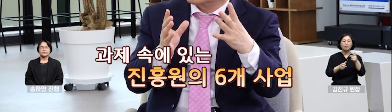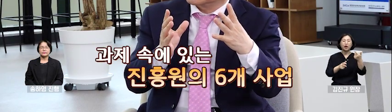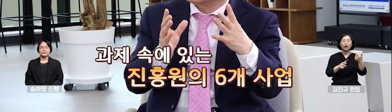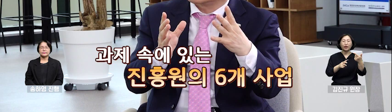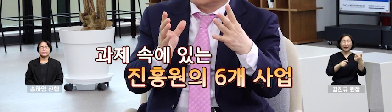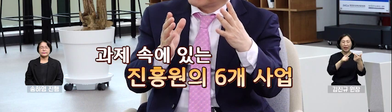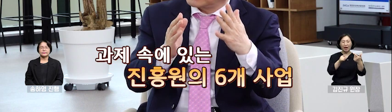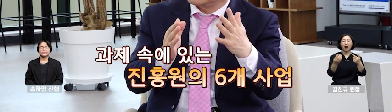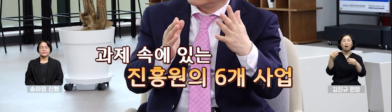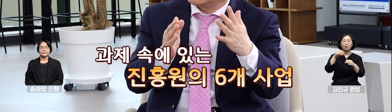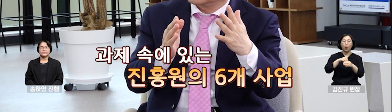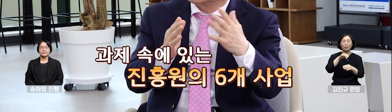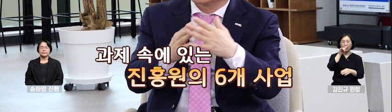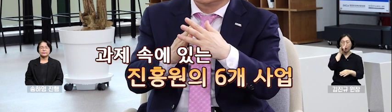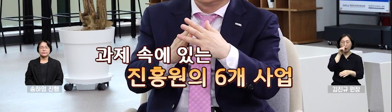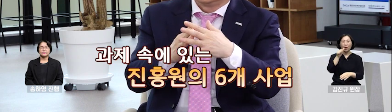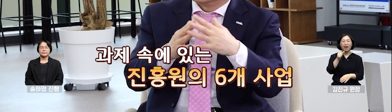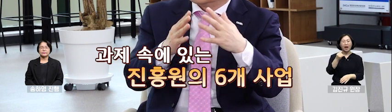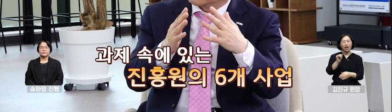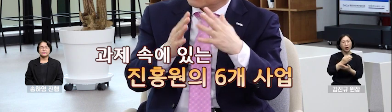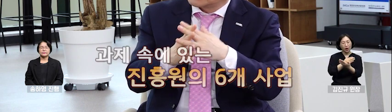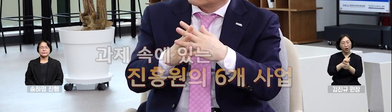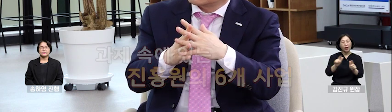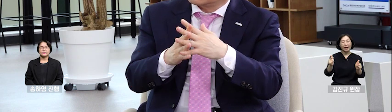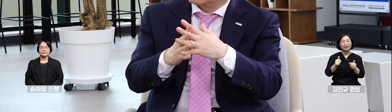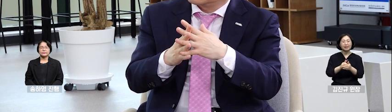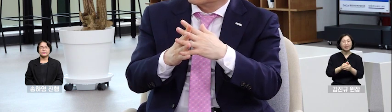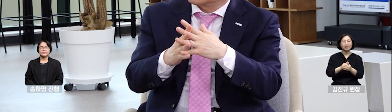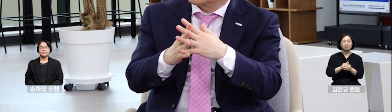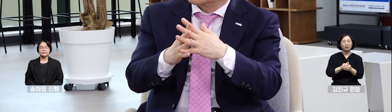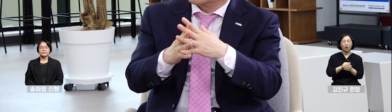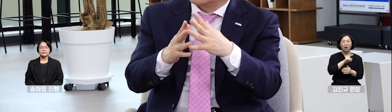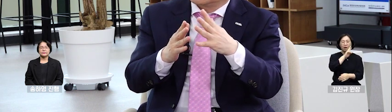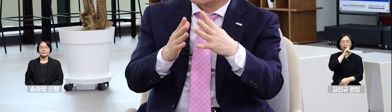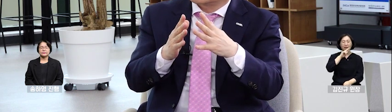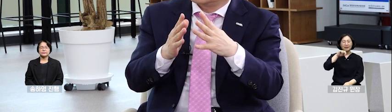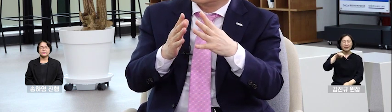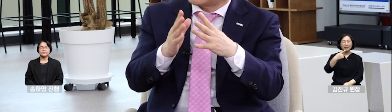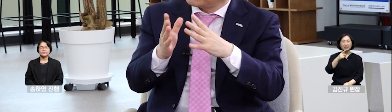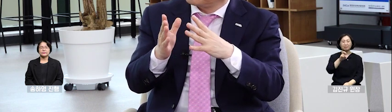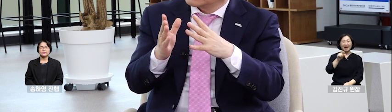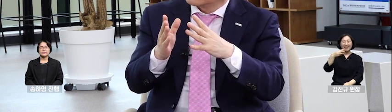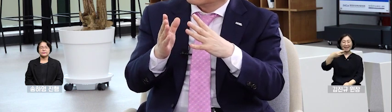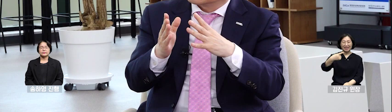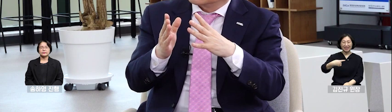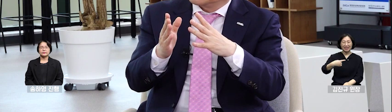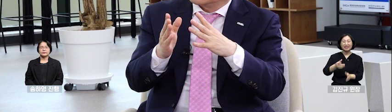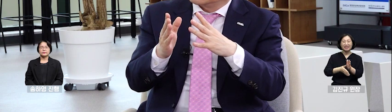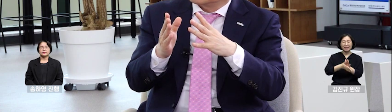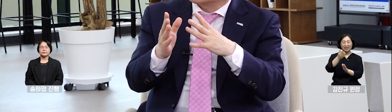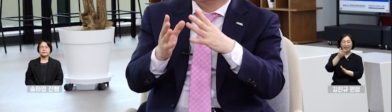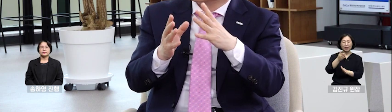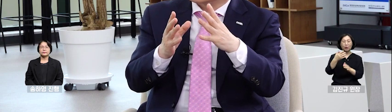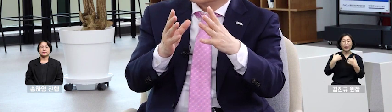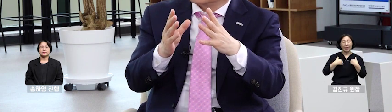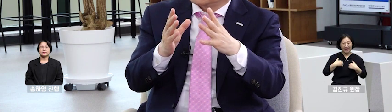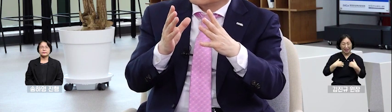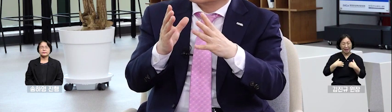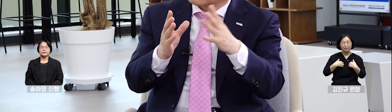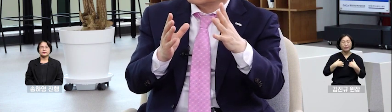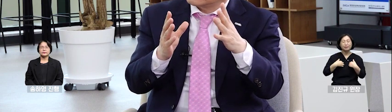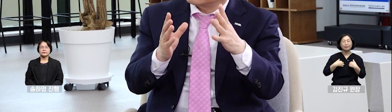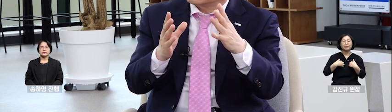포함되어 있습니다 마이 아이 도 그렇구요 어 스마트시티 관련된 것도 있고 디지털 게임 그 다음에 특성상